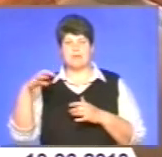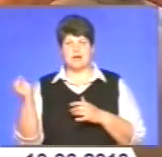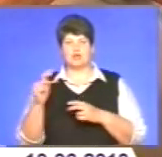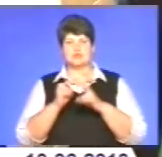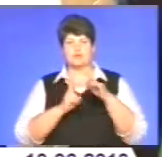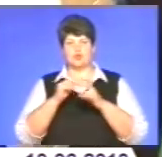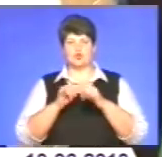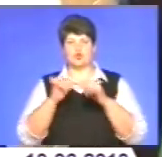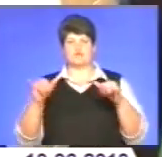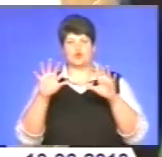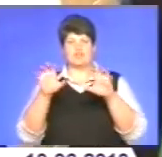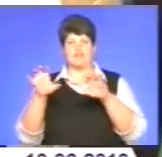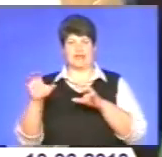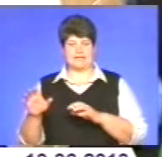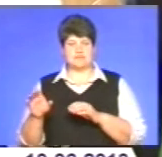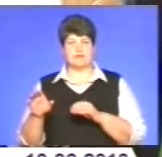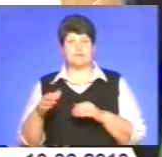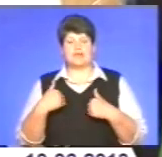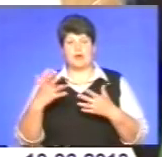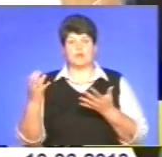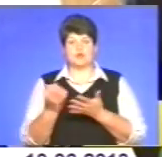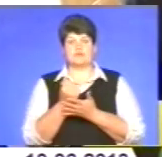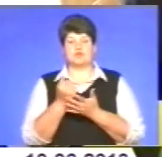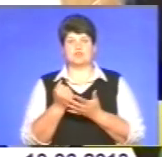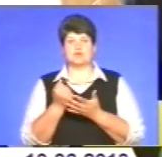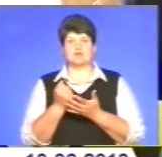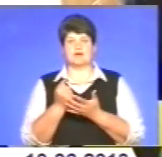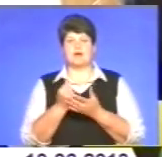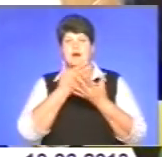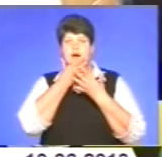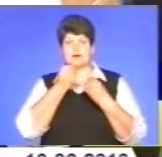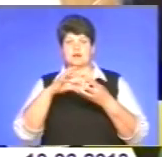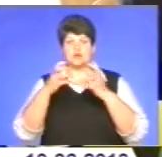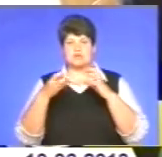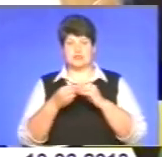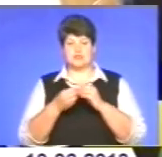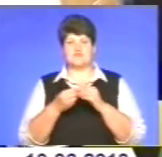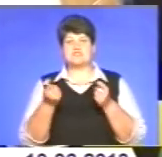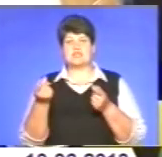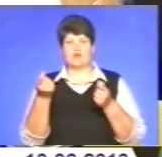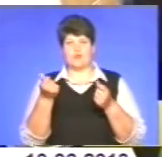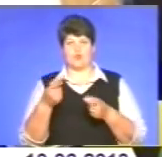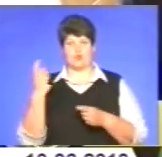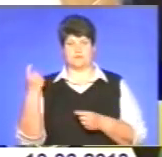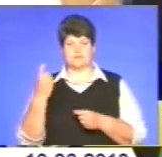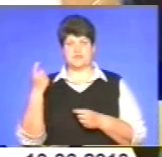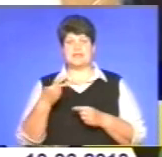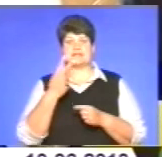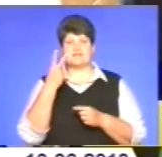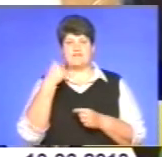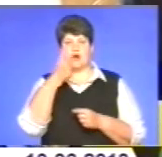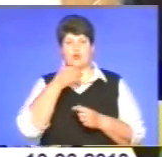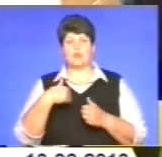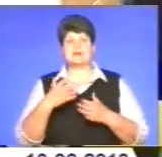тваринництва. Нам вдалося досягти гарних результатів в зерновому господарстві. Скажу так, за два роки ми